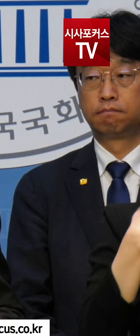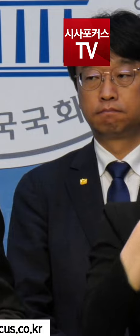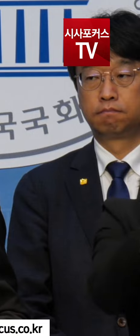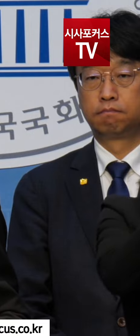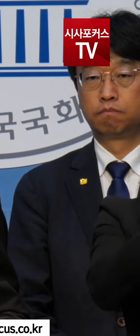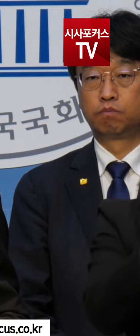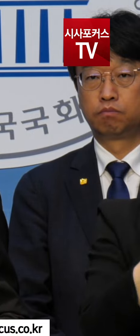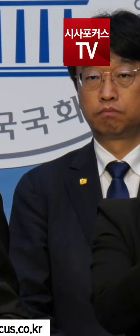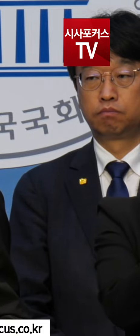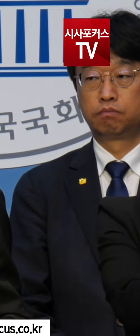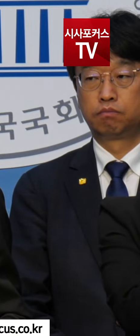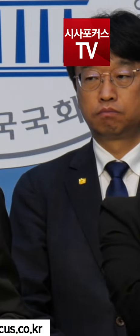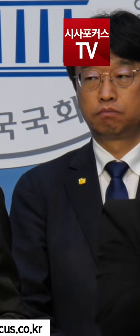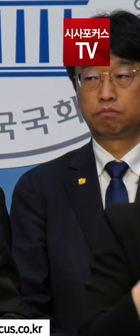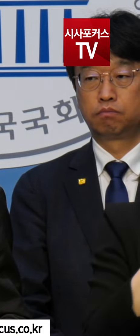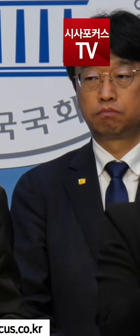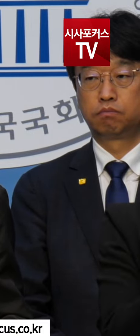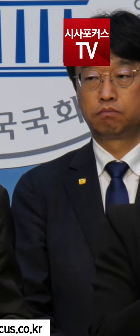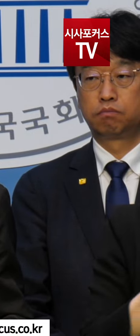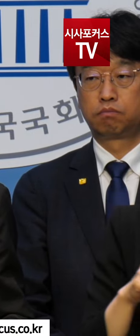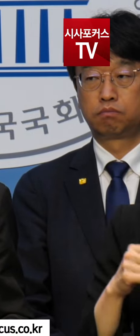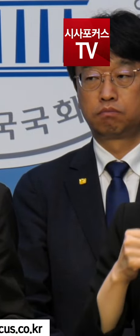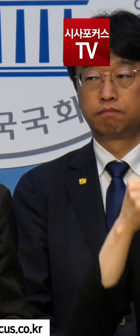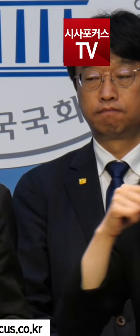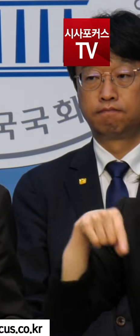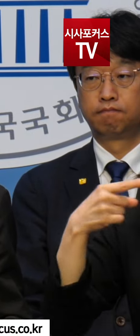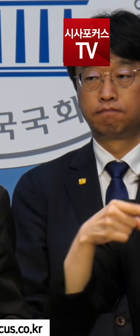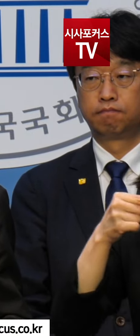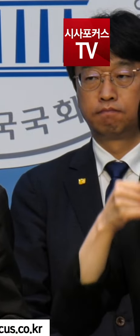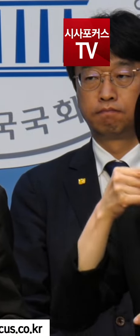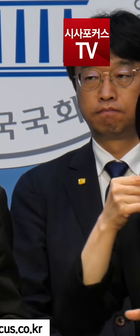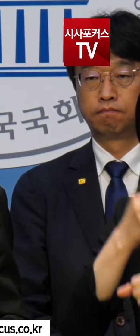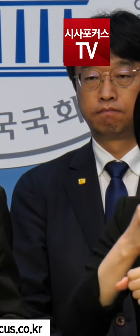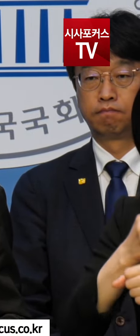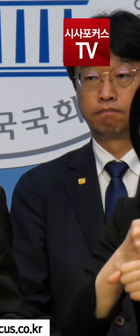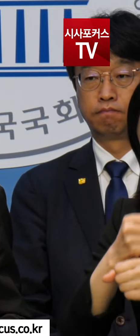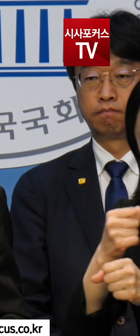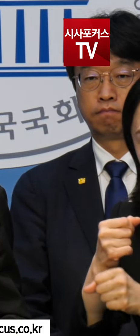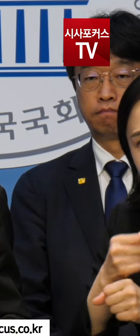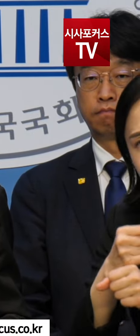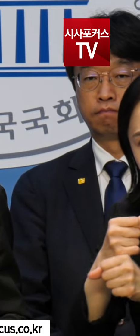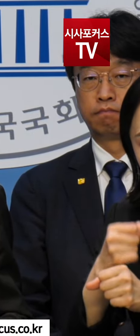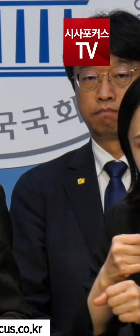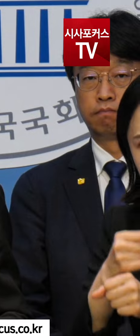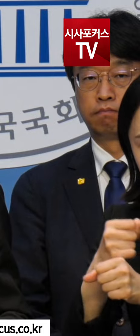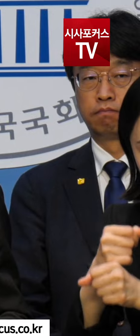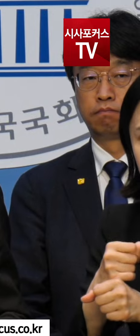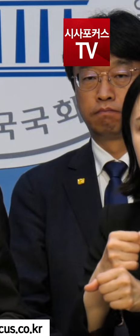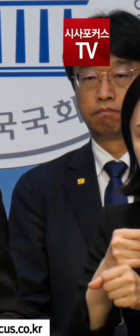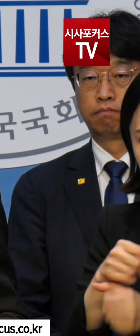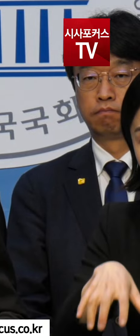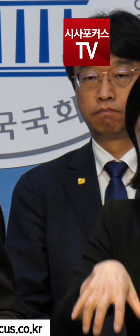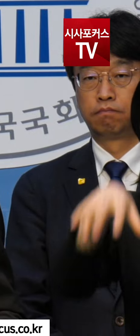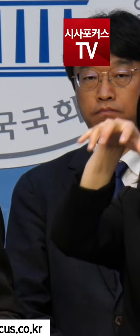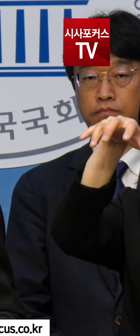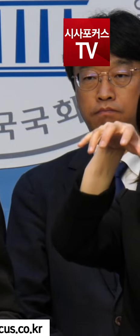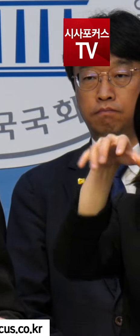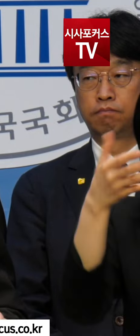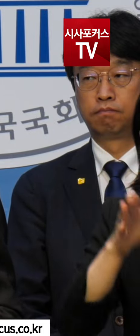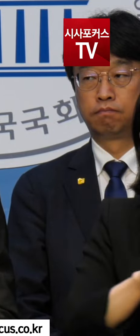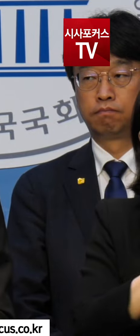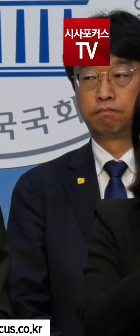갑자기 정책이 바뀌면서 종이 빨대를 생산해 놓은 종이 빨대를 어떻게 유통도 안 되고 판매도 할 수 없는 그런 상황이 돼버린